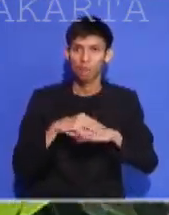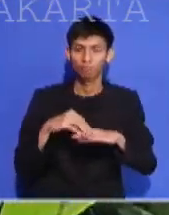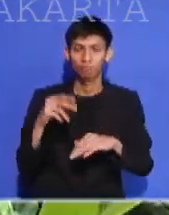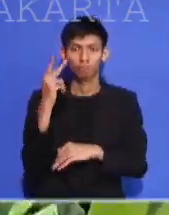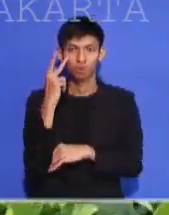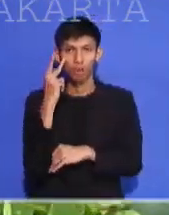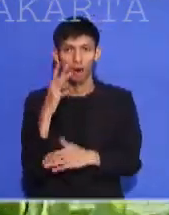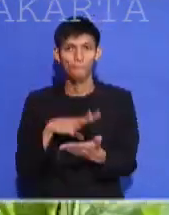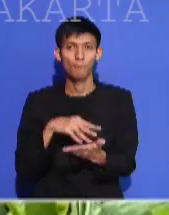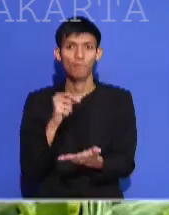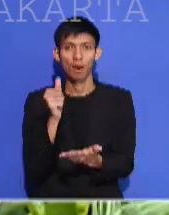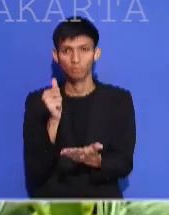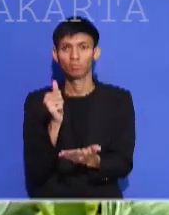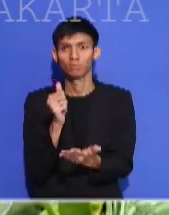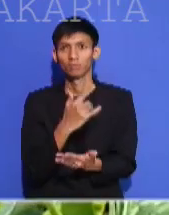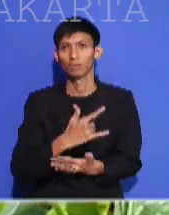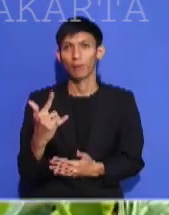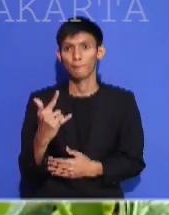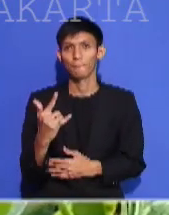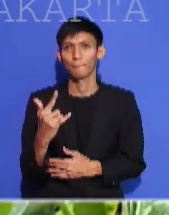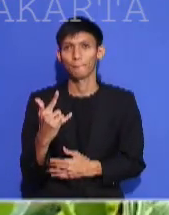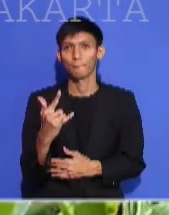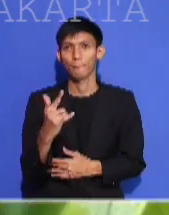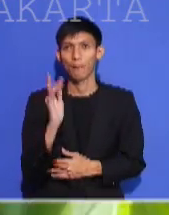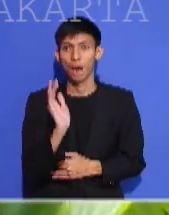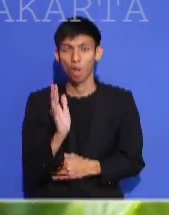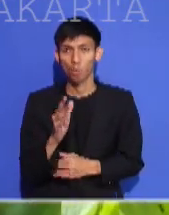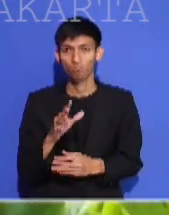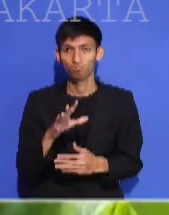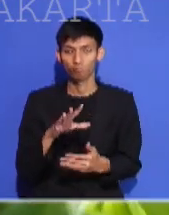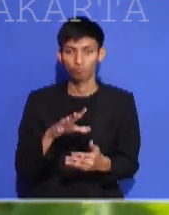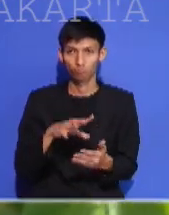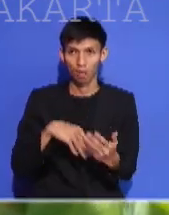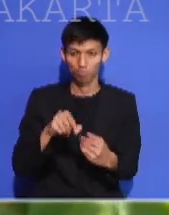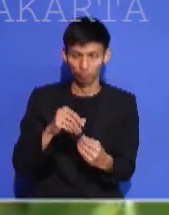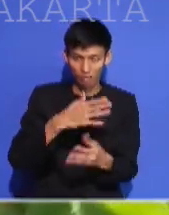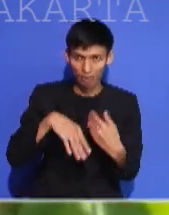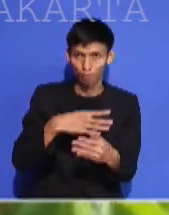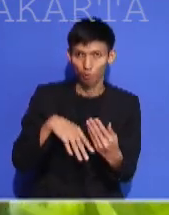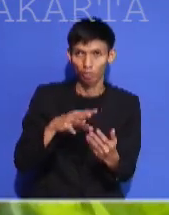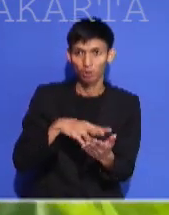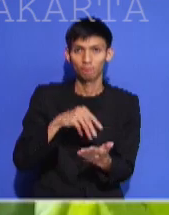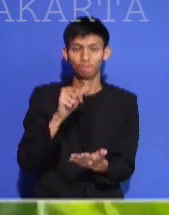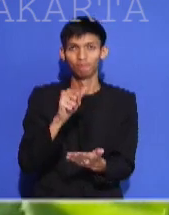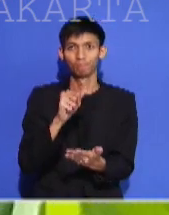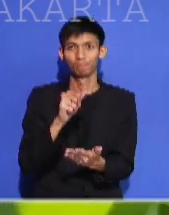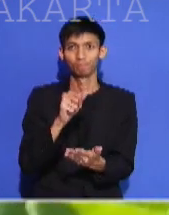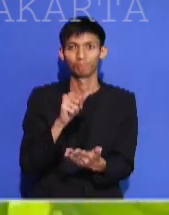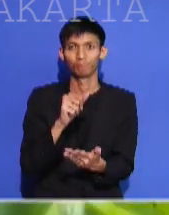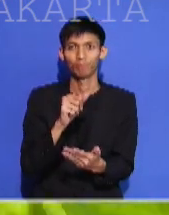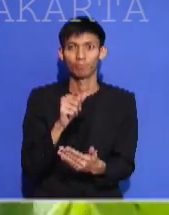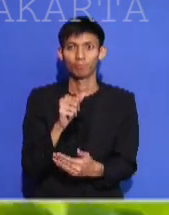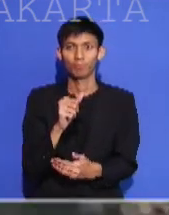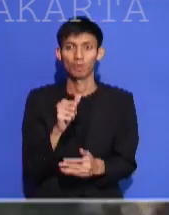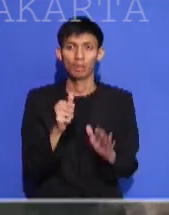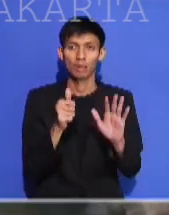siti tansah subur amargi menawi siti menika sampun asring dipun rabuk mawi rabuk kimia mbetahaken wekdal ngantos 6 taun dangunipun